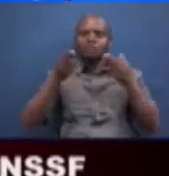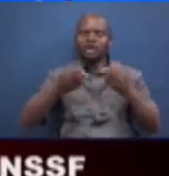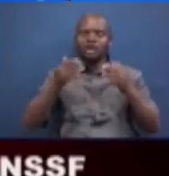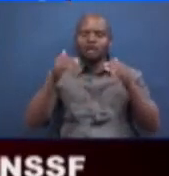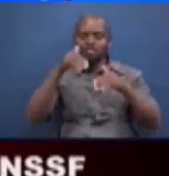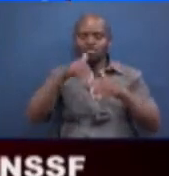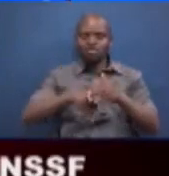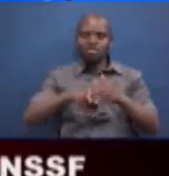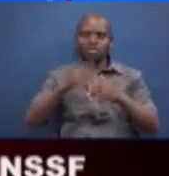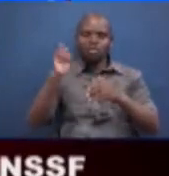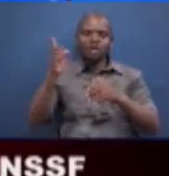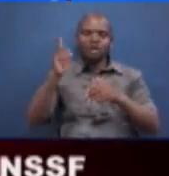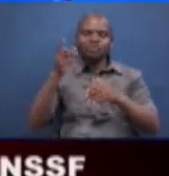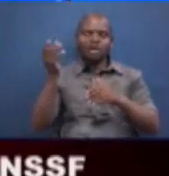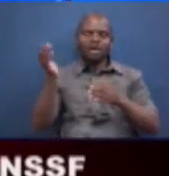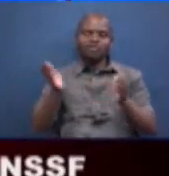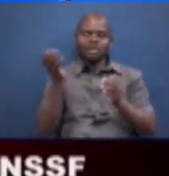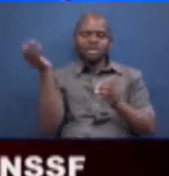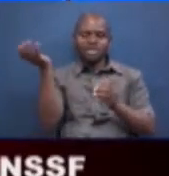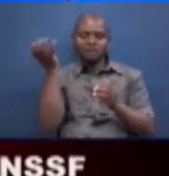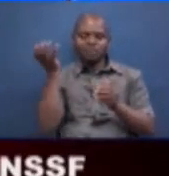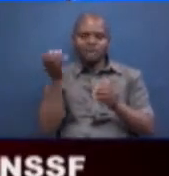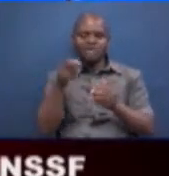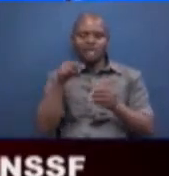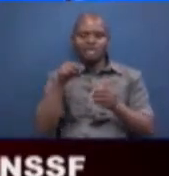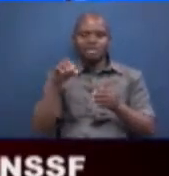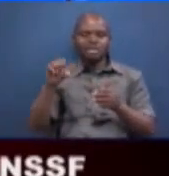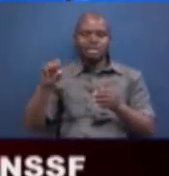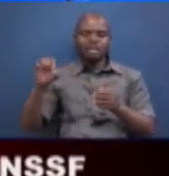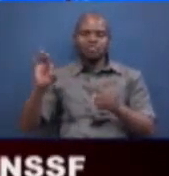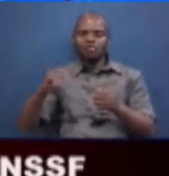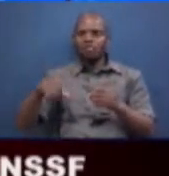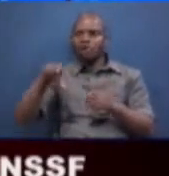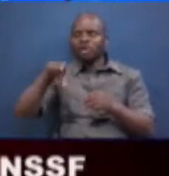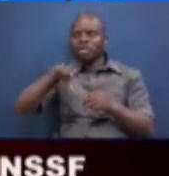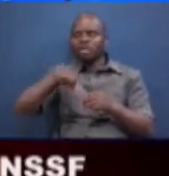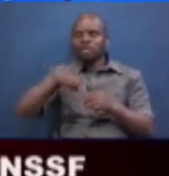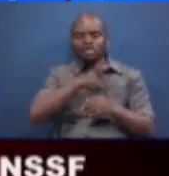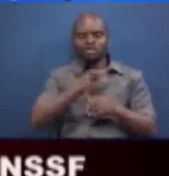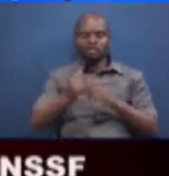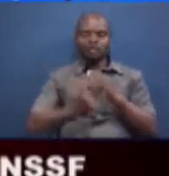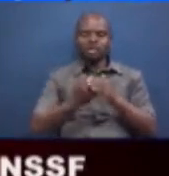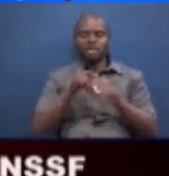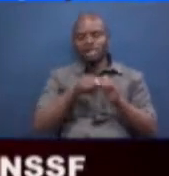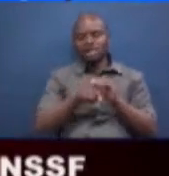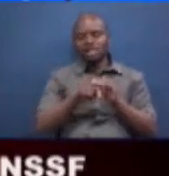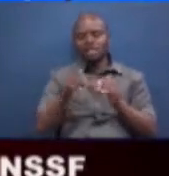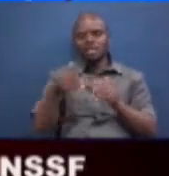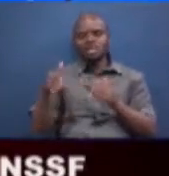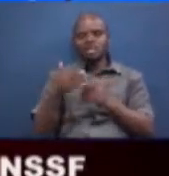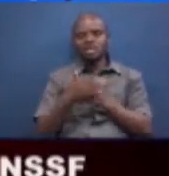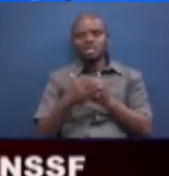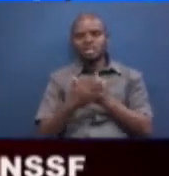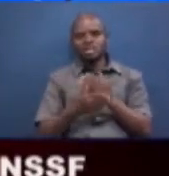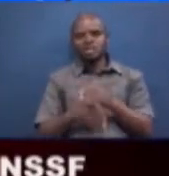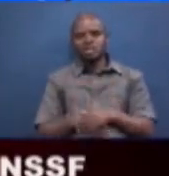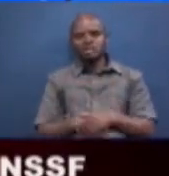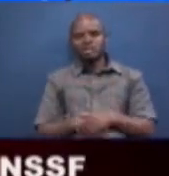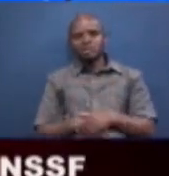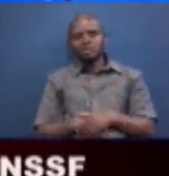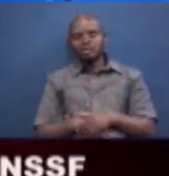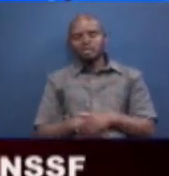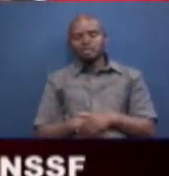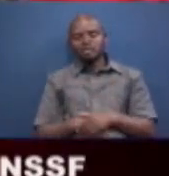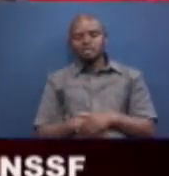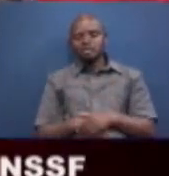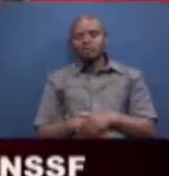ya mfuko wa taifa hifadhi ya jamii kwa maana NSSF, kutokana na ongezeko la waajiri kutoka ndani na nje ya nchi.